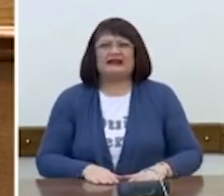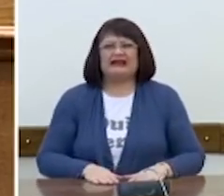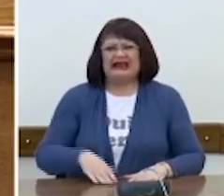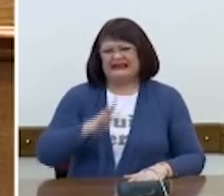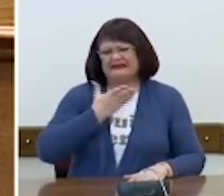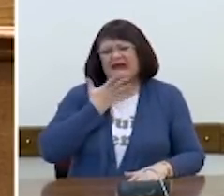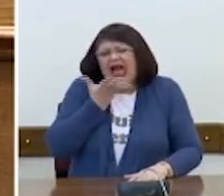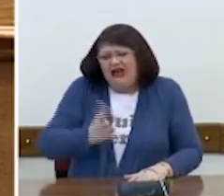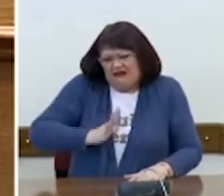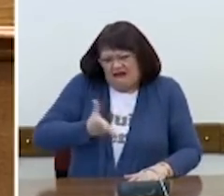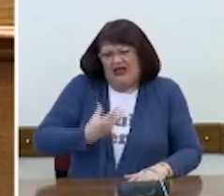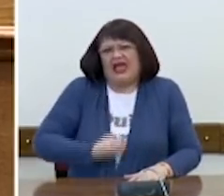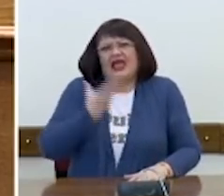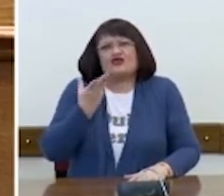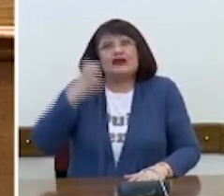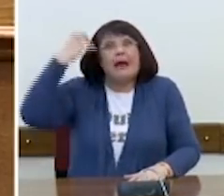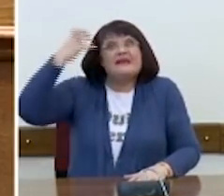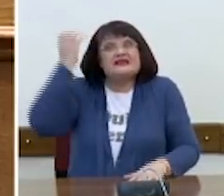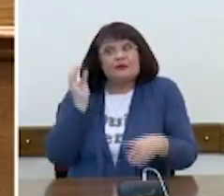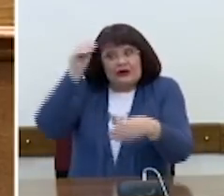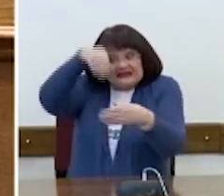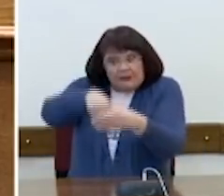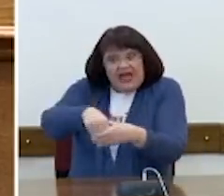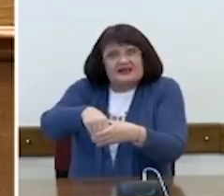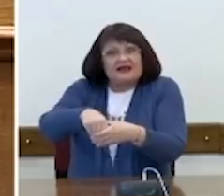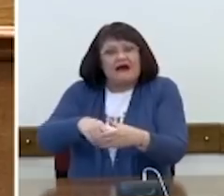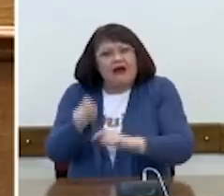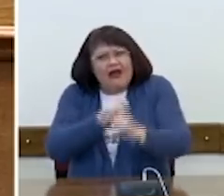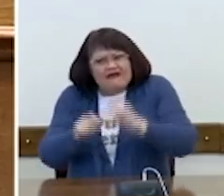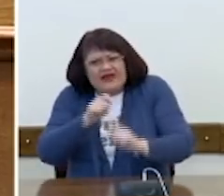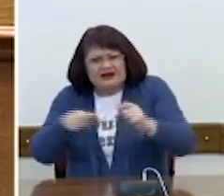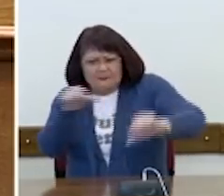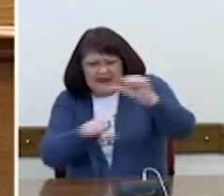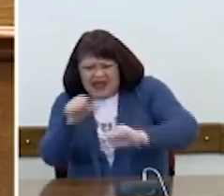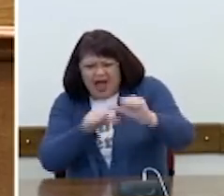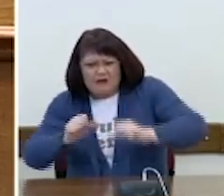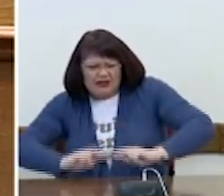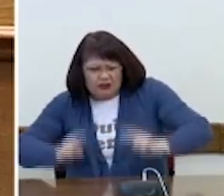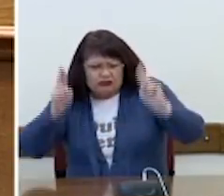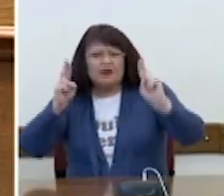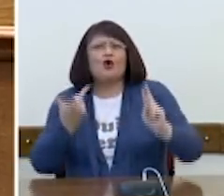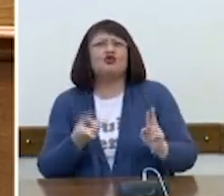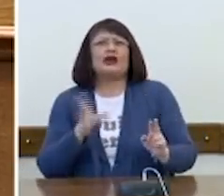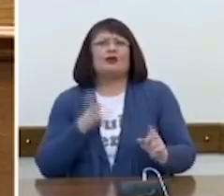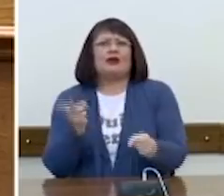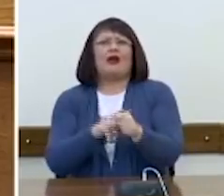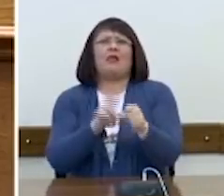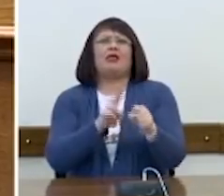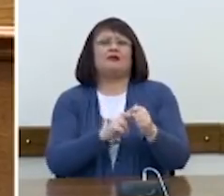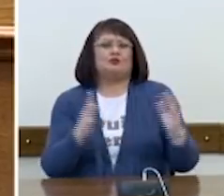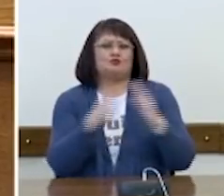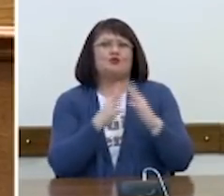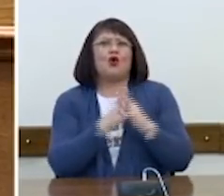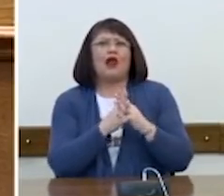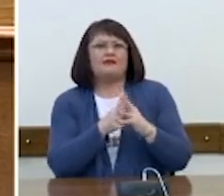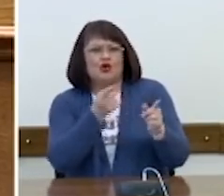μηχανή βασανιστικού θανάτου. Όλοι οι πολίτες θα πρέπει να είναι ενήμεροι για το γεγονός ότι από τις σφαίρες